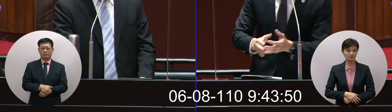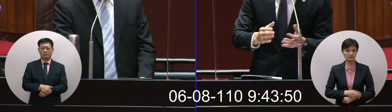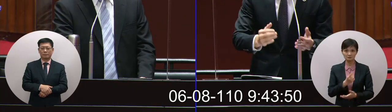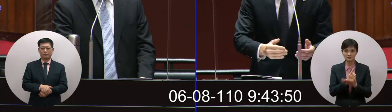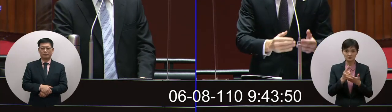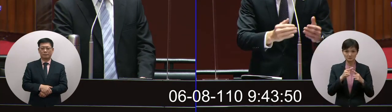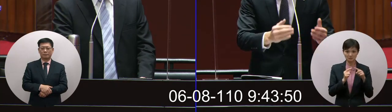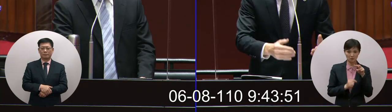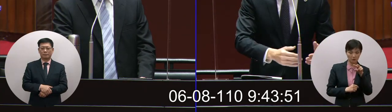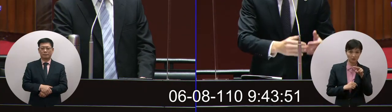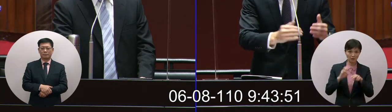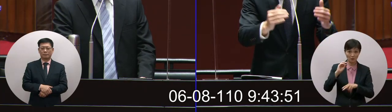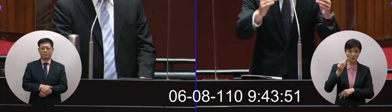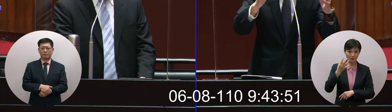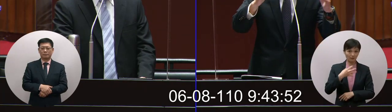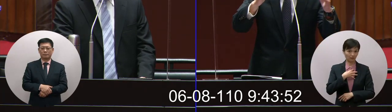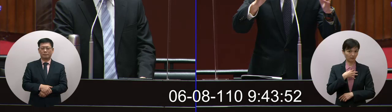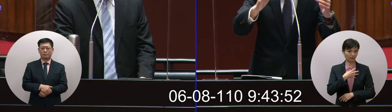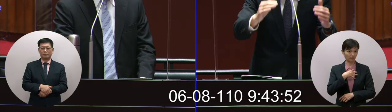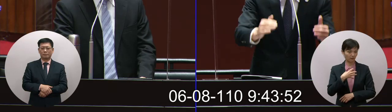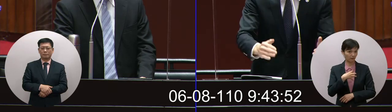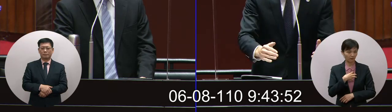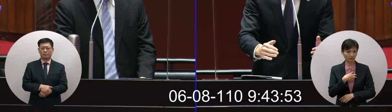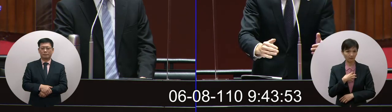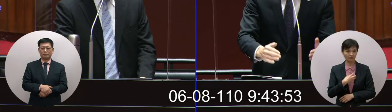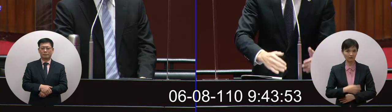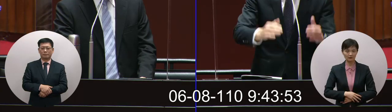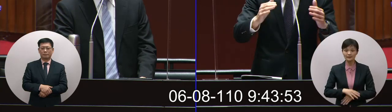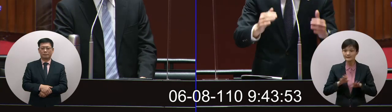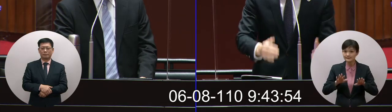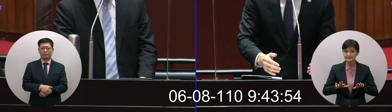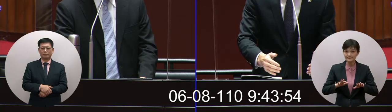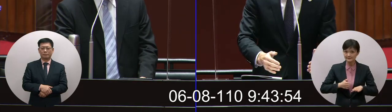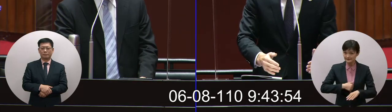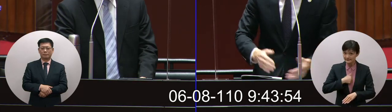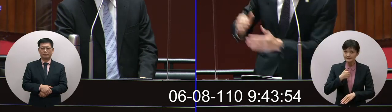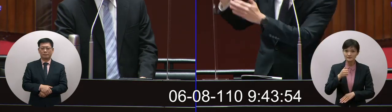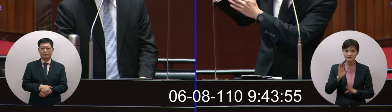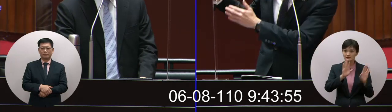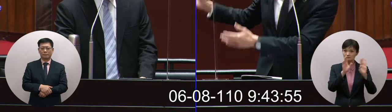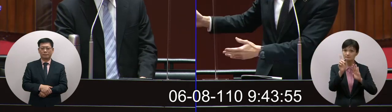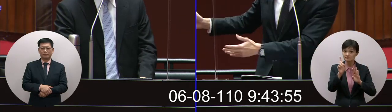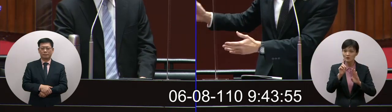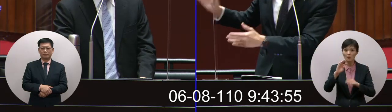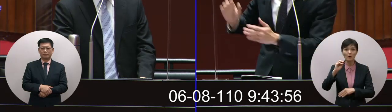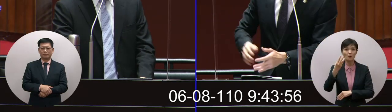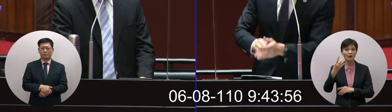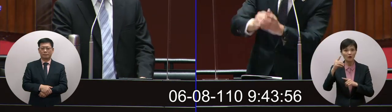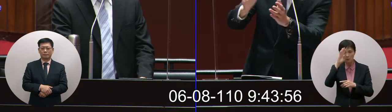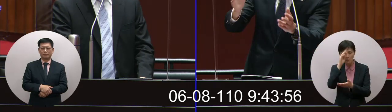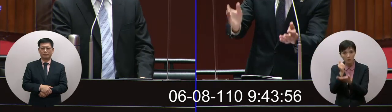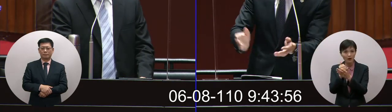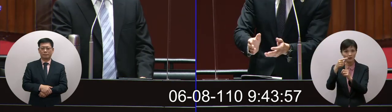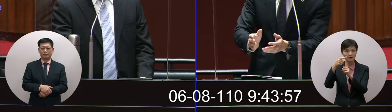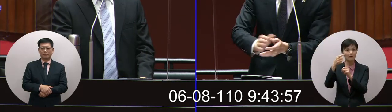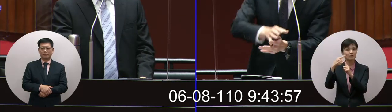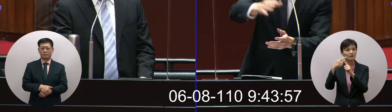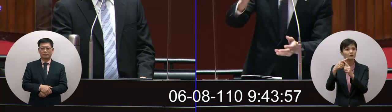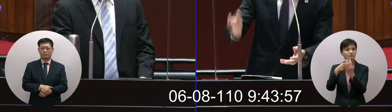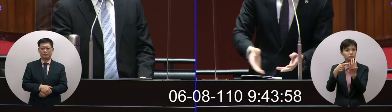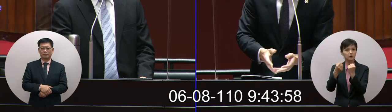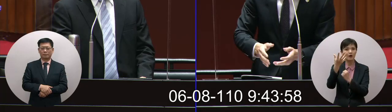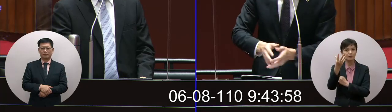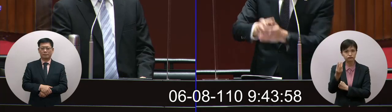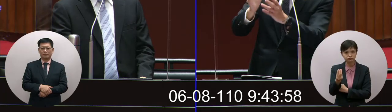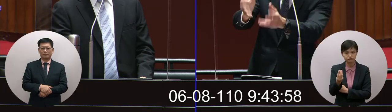讲，足侪人无去管台，讲吼，即马房价其实已经降落来啊，已经较稳定啊。伊公布这种图落去，伊看到规个行政区拢